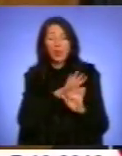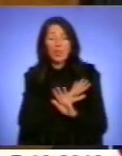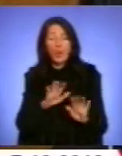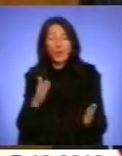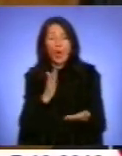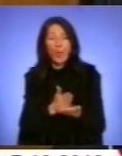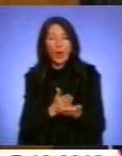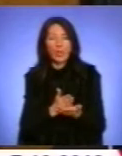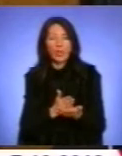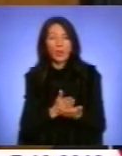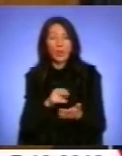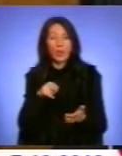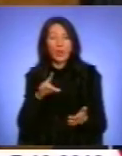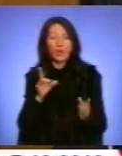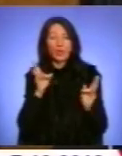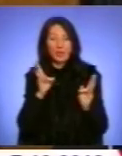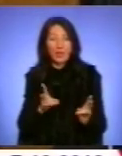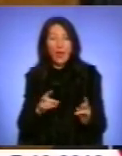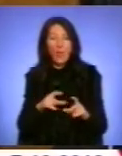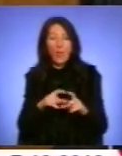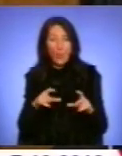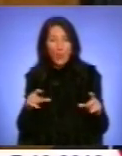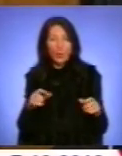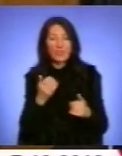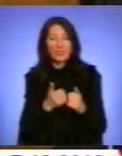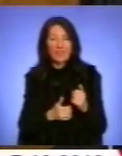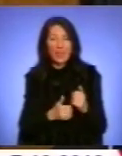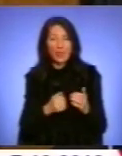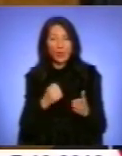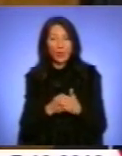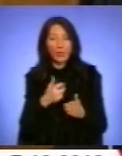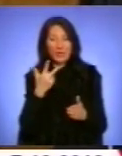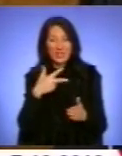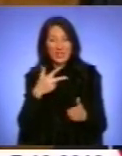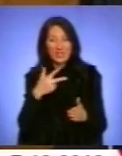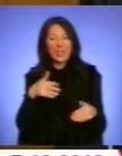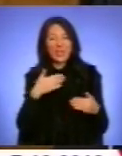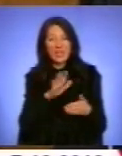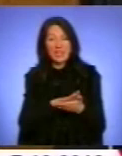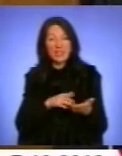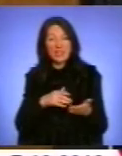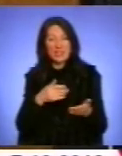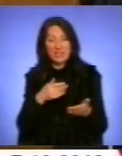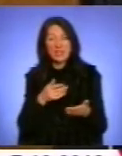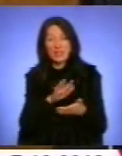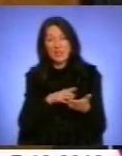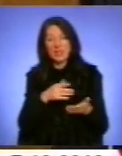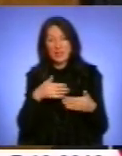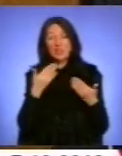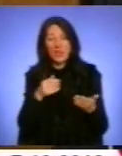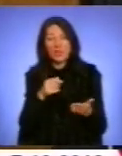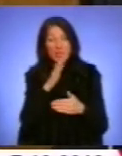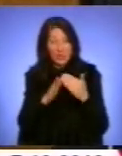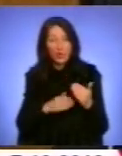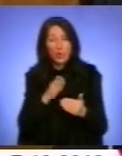мали по травмпункту в середньому до 30 звернень за добу, то